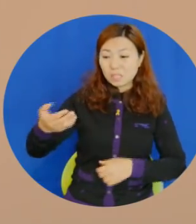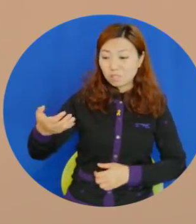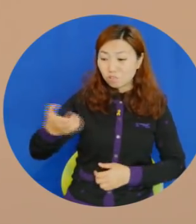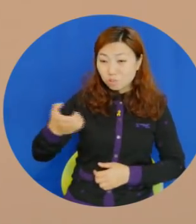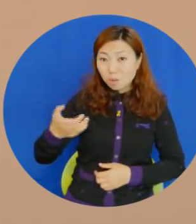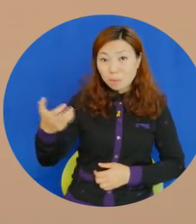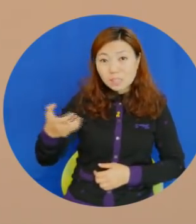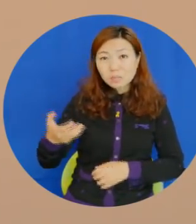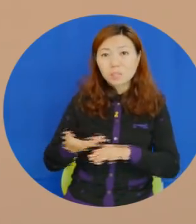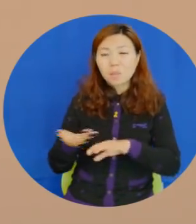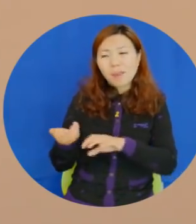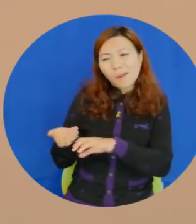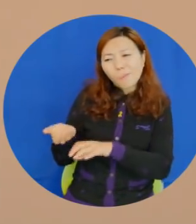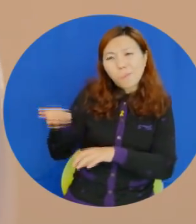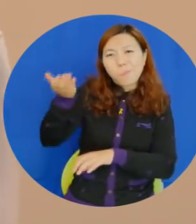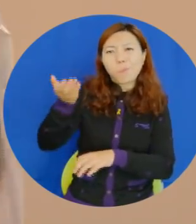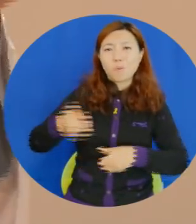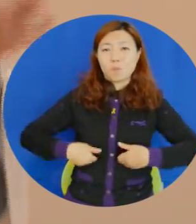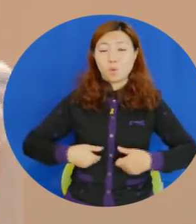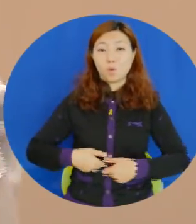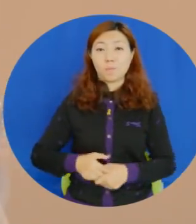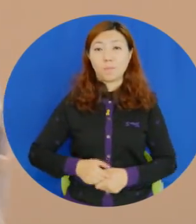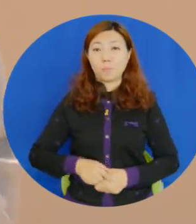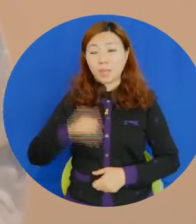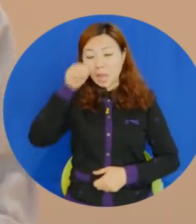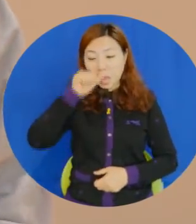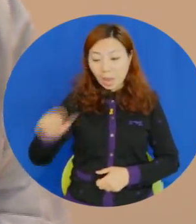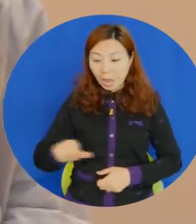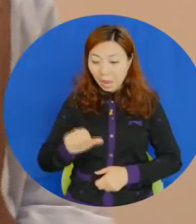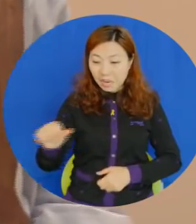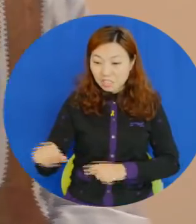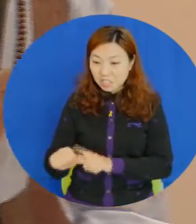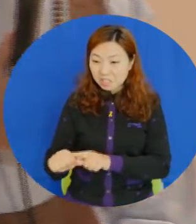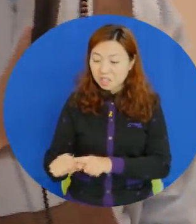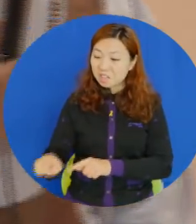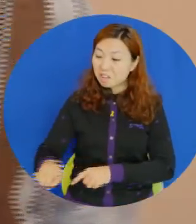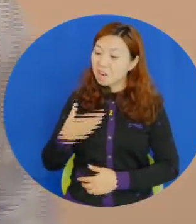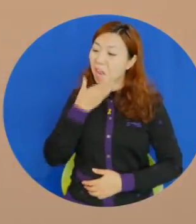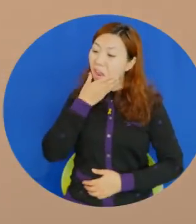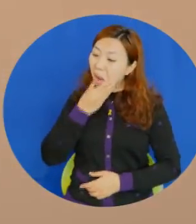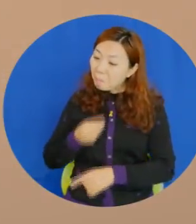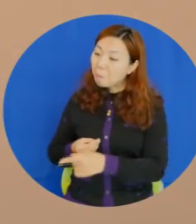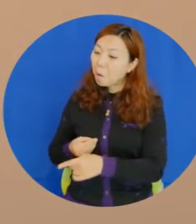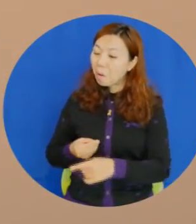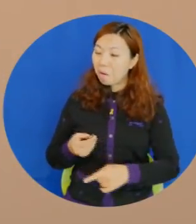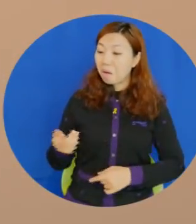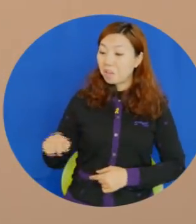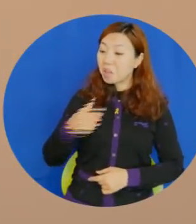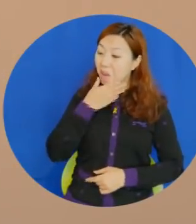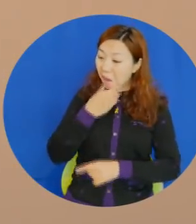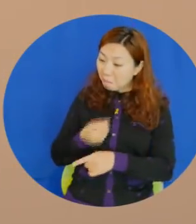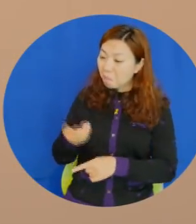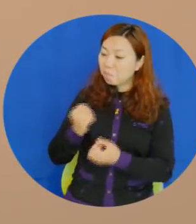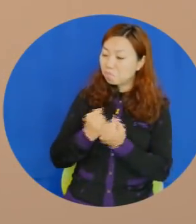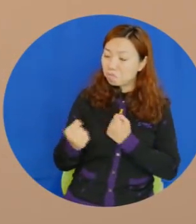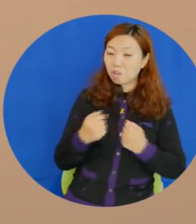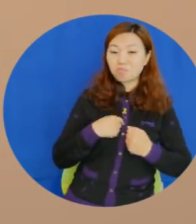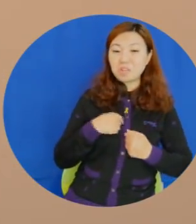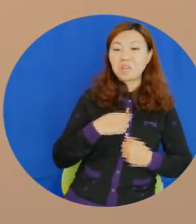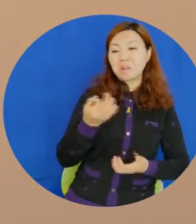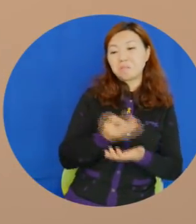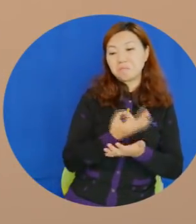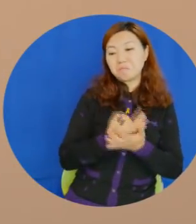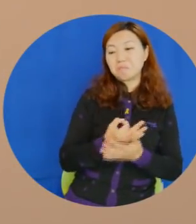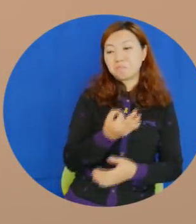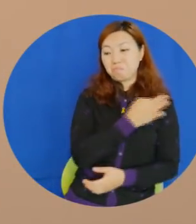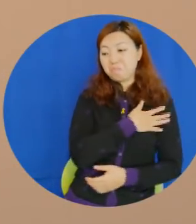51을 끌어올리든지 해야 될 거 아니냐. 동남아 사람에게 너가 더 행복할 줄을 몰라도 우리는 괴로워도 너보다 잘